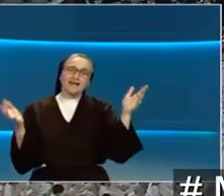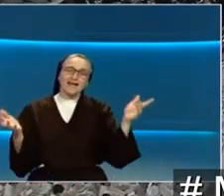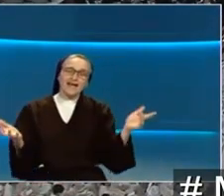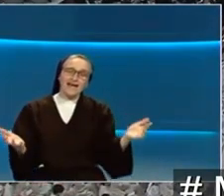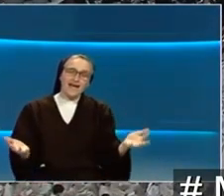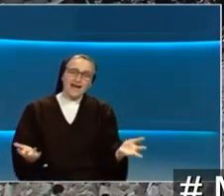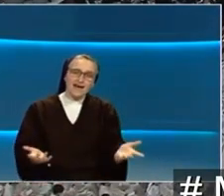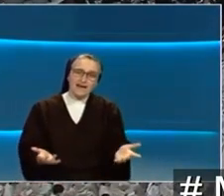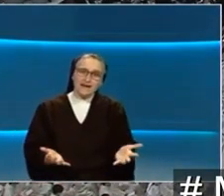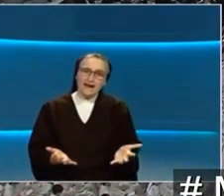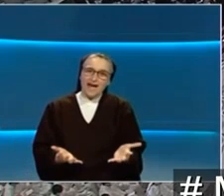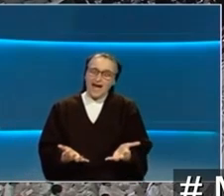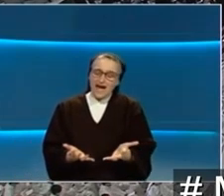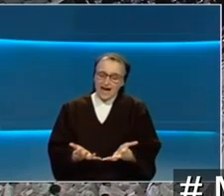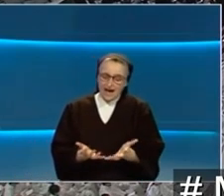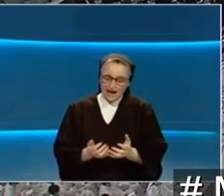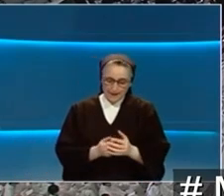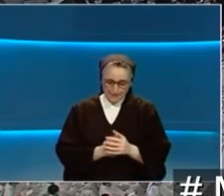faciem